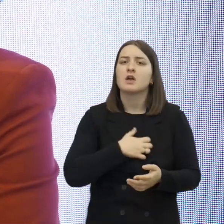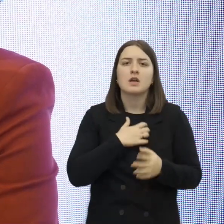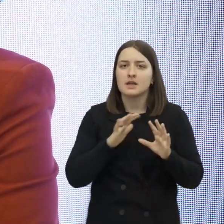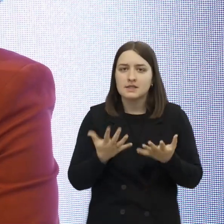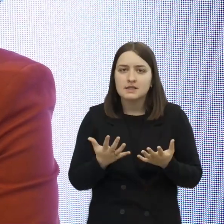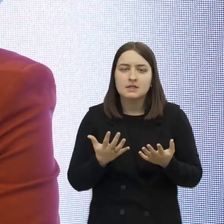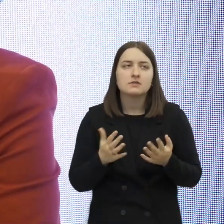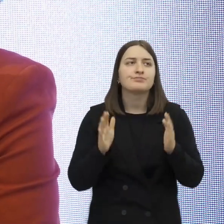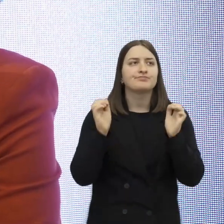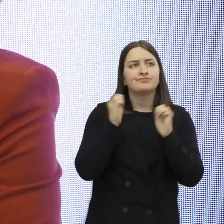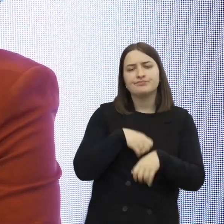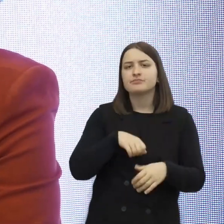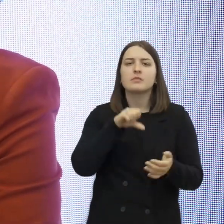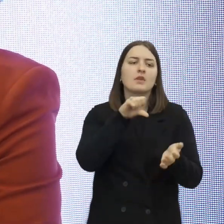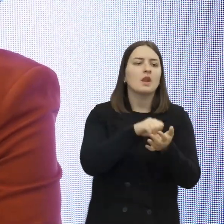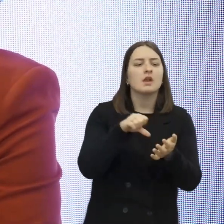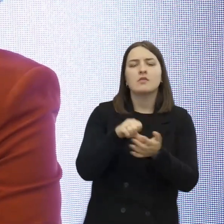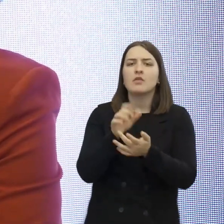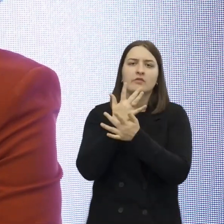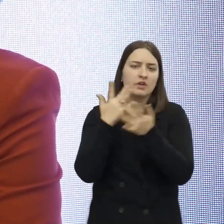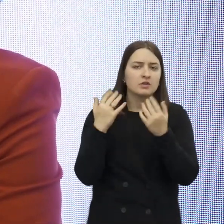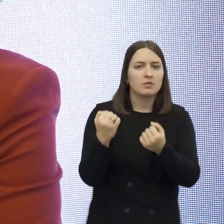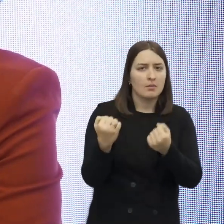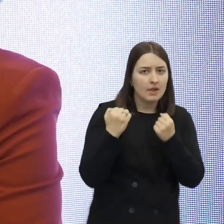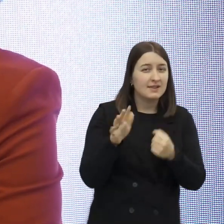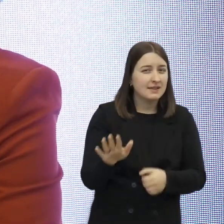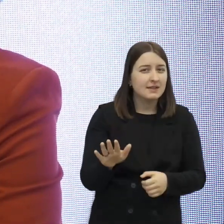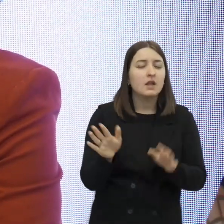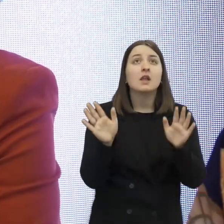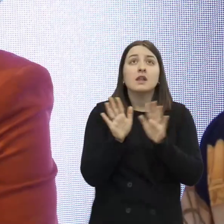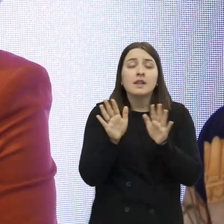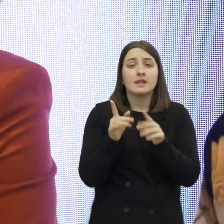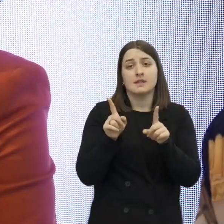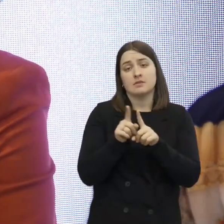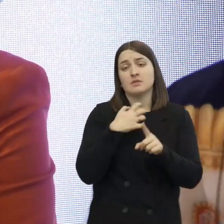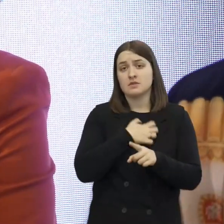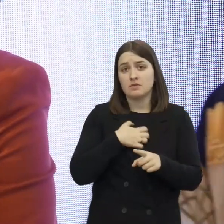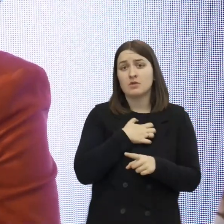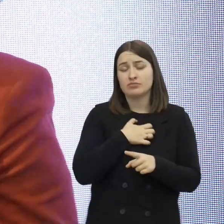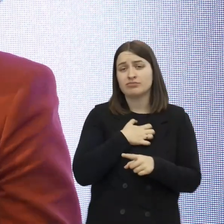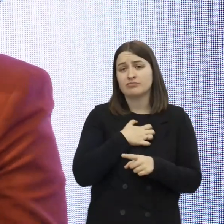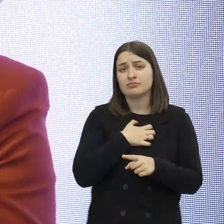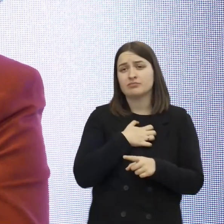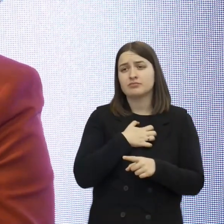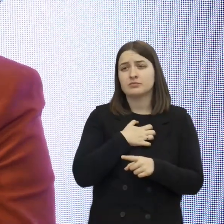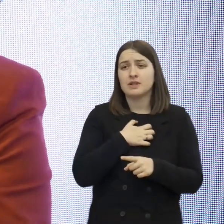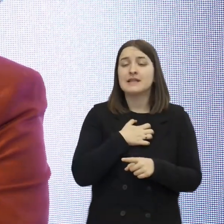tik dalyvauti kažkokiose viešose palaikymo akcijose, bet taip pat užtikrinti, pirmiausia, imtis gerinti sąlygas